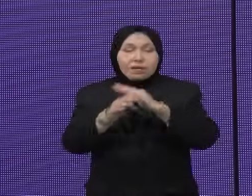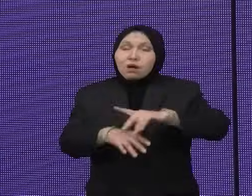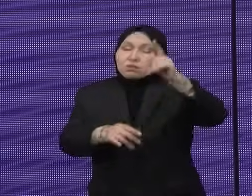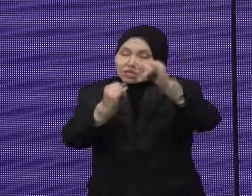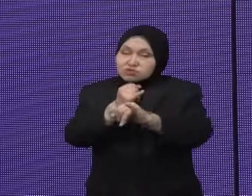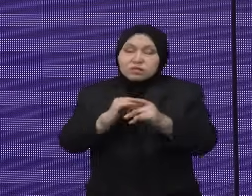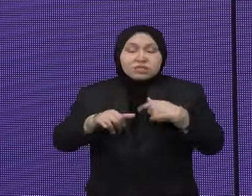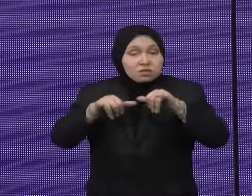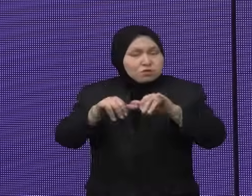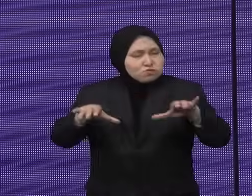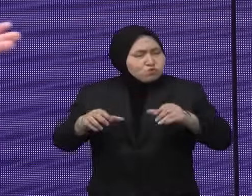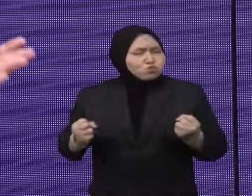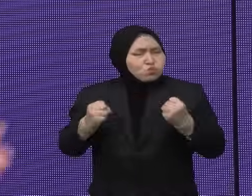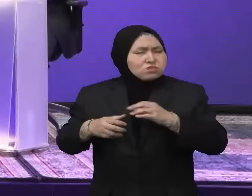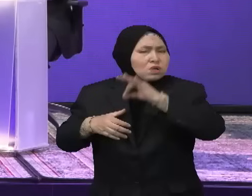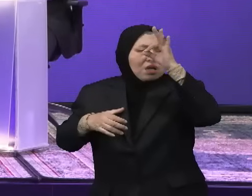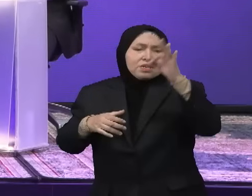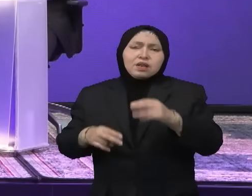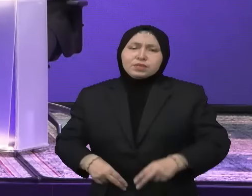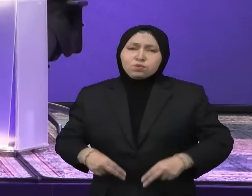kita terus kuat semangat dalam hidup kita seharian.